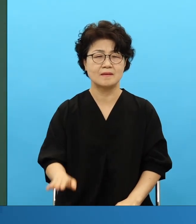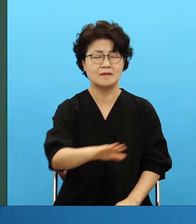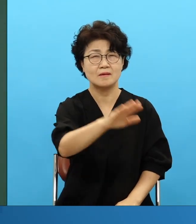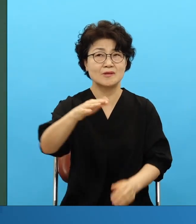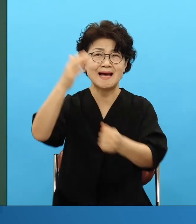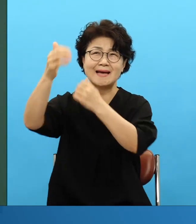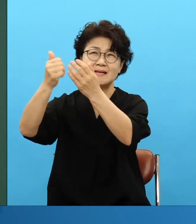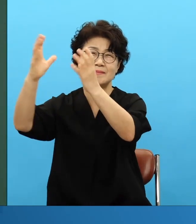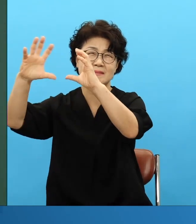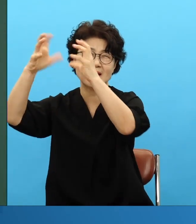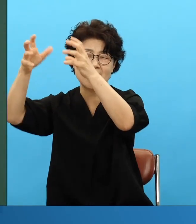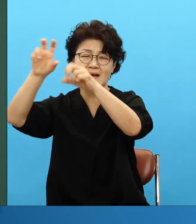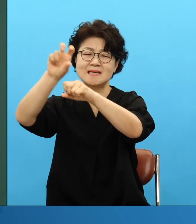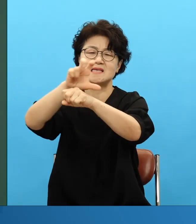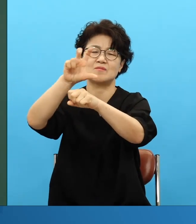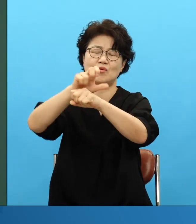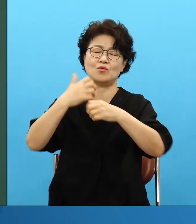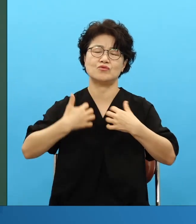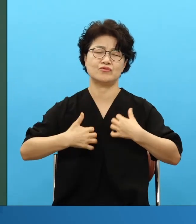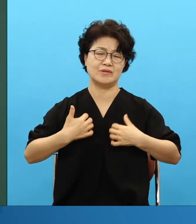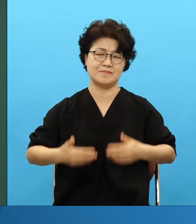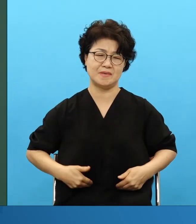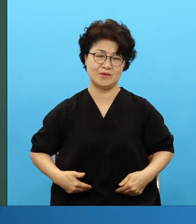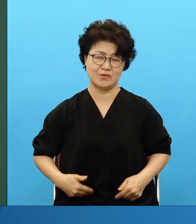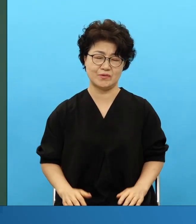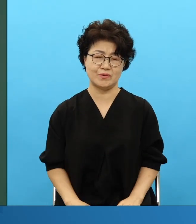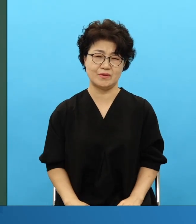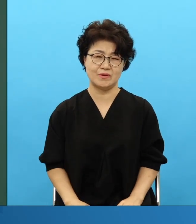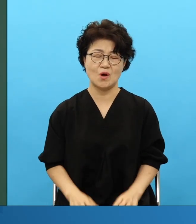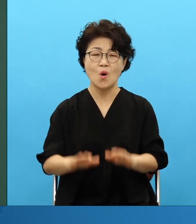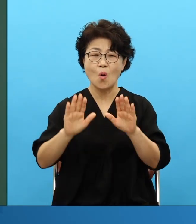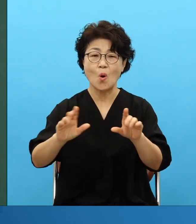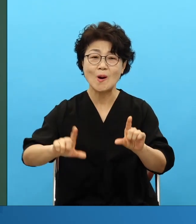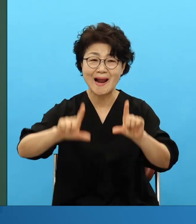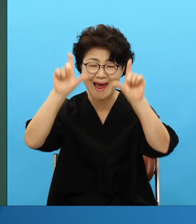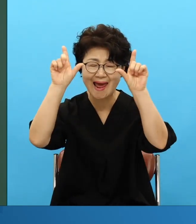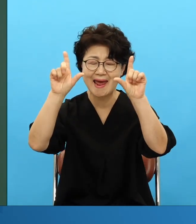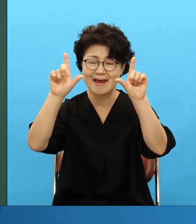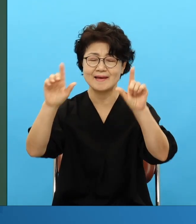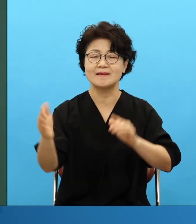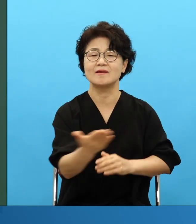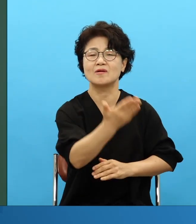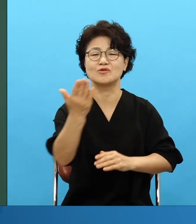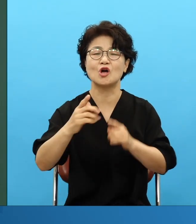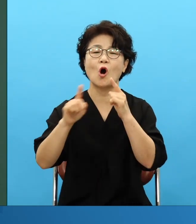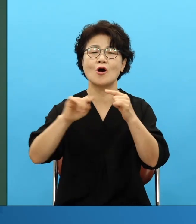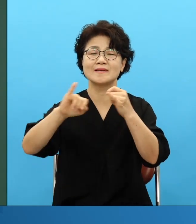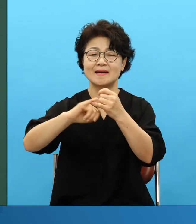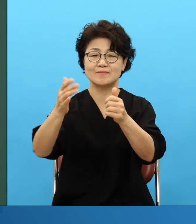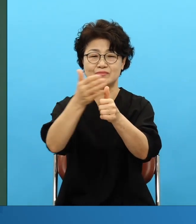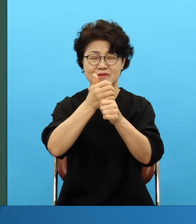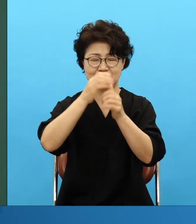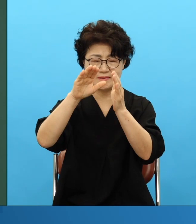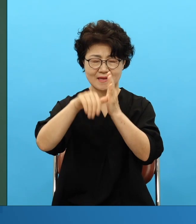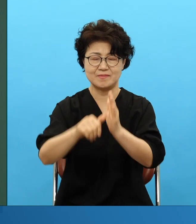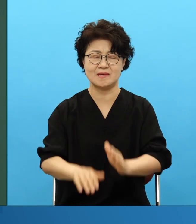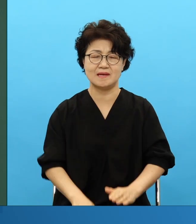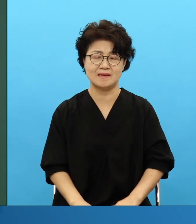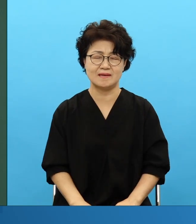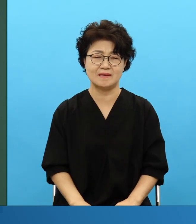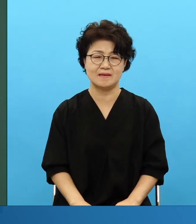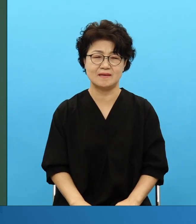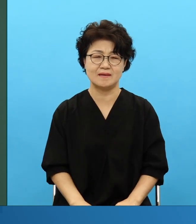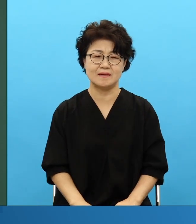enjoy this. 지금 이제 올해가 이 언약을 붙잡는 시간표란 말이에요. And so this year is where we hold to this covenant